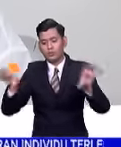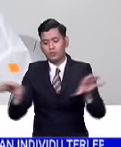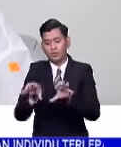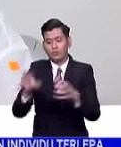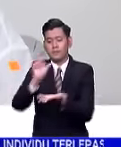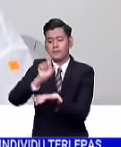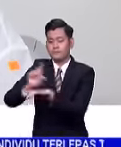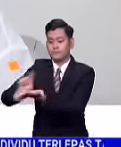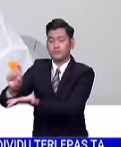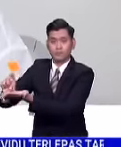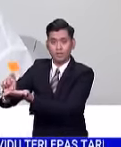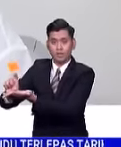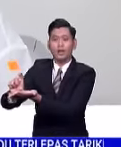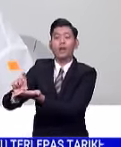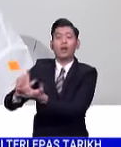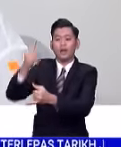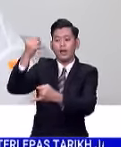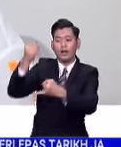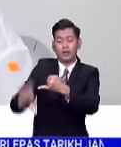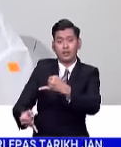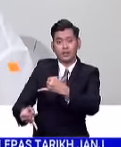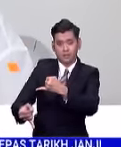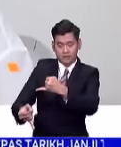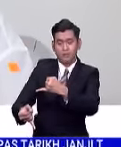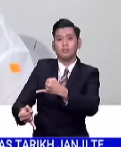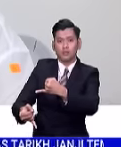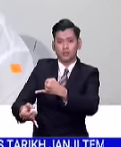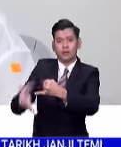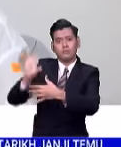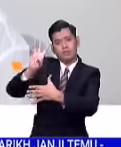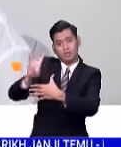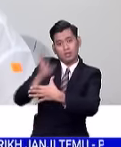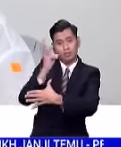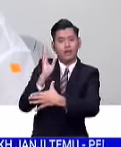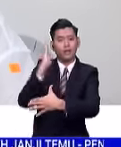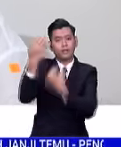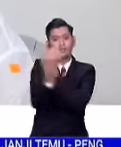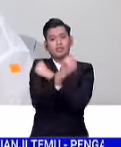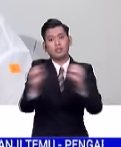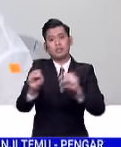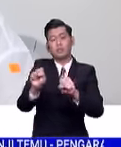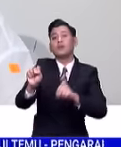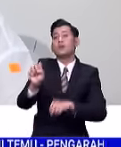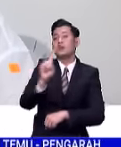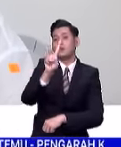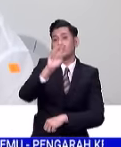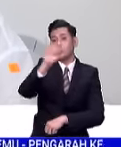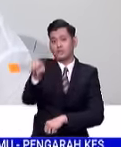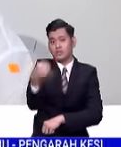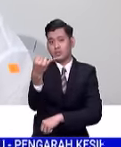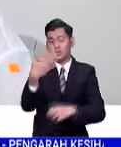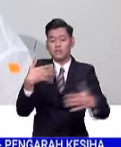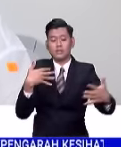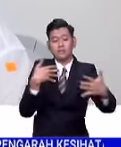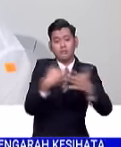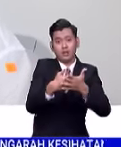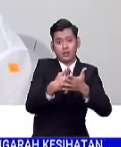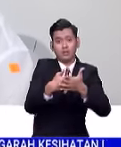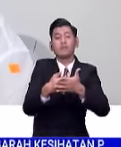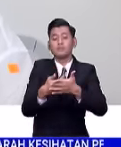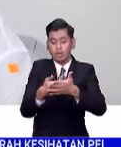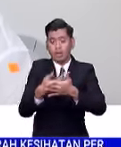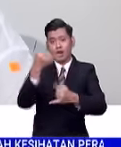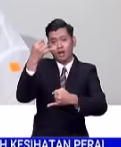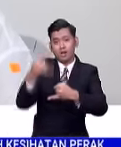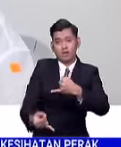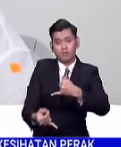another 2 juta ini di sini. So, bermakna di kilang ini sehingga bulan Jun nanti, akhir Jun